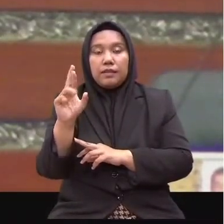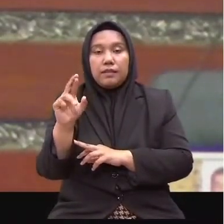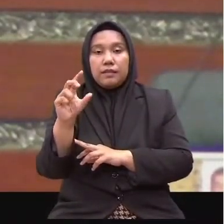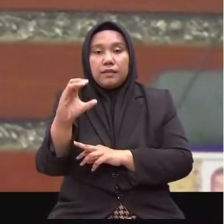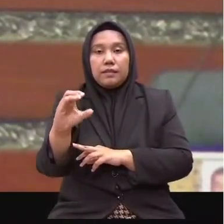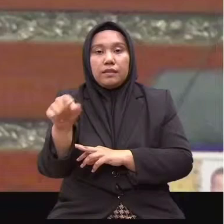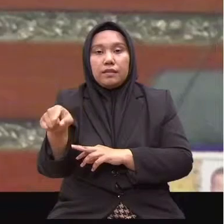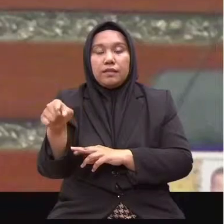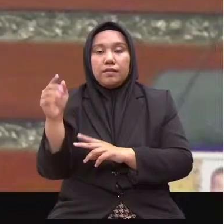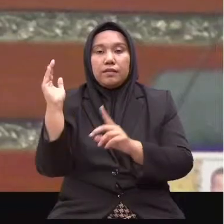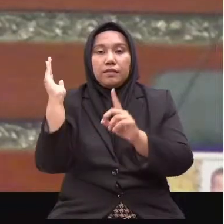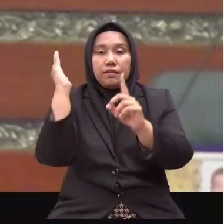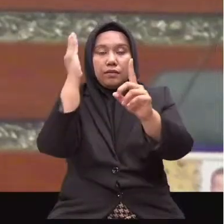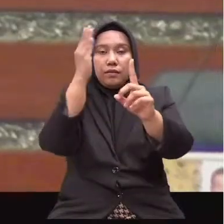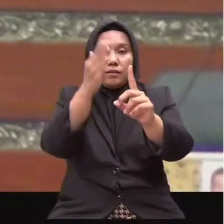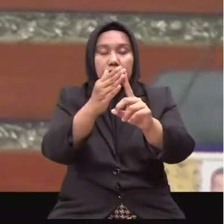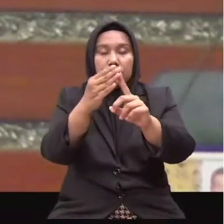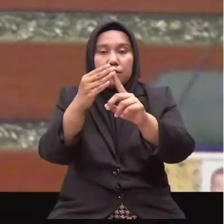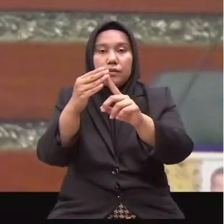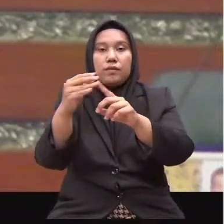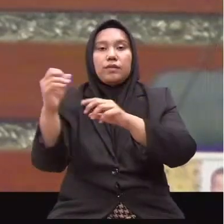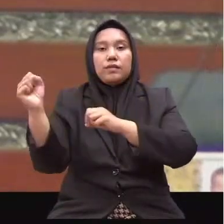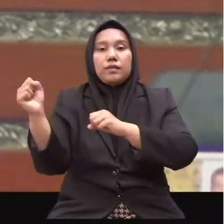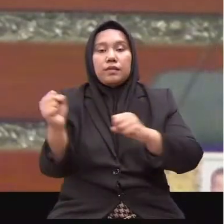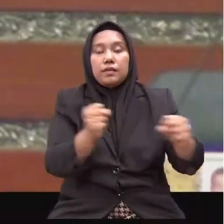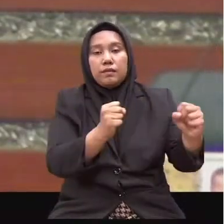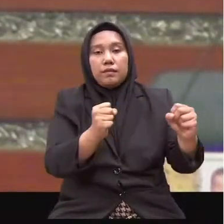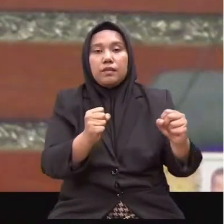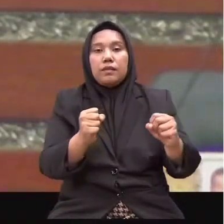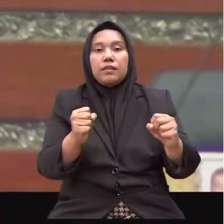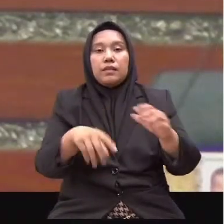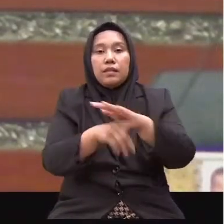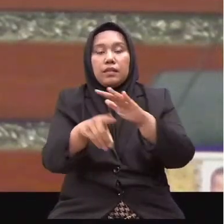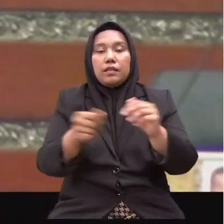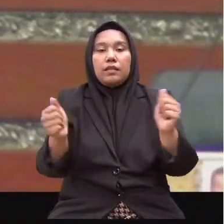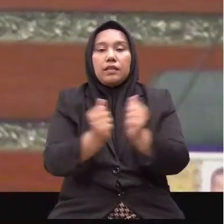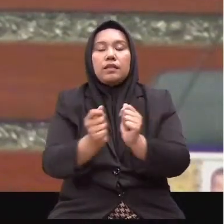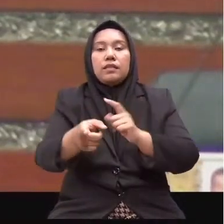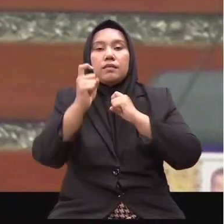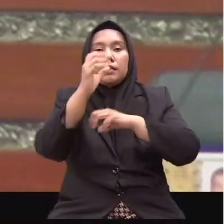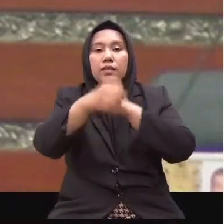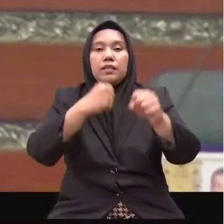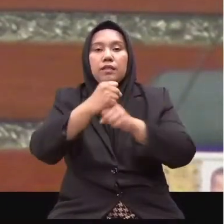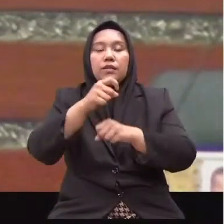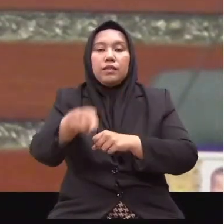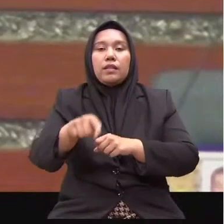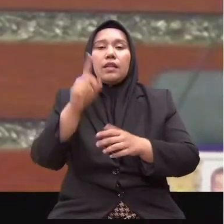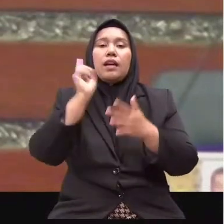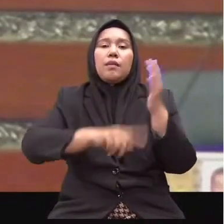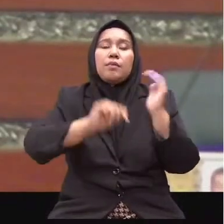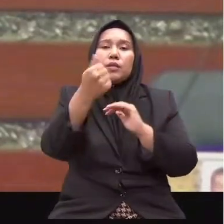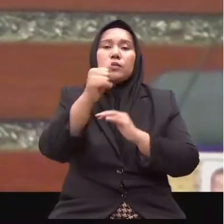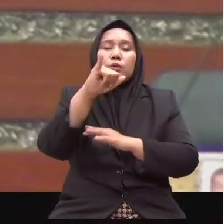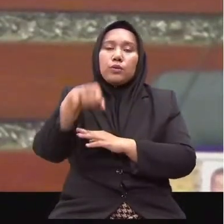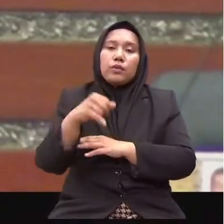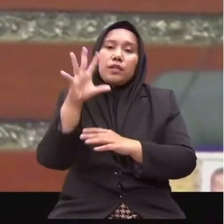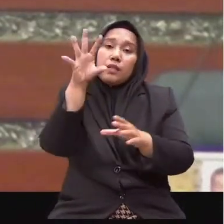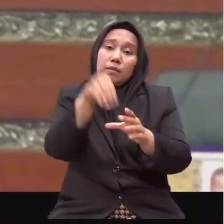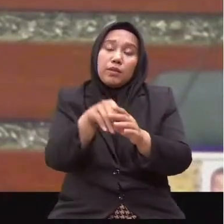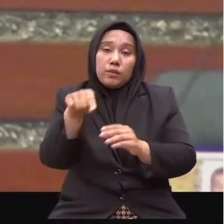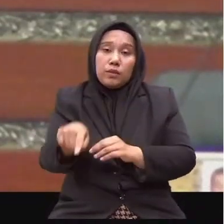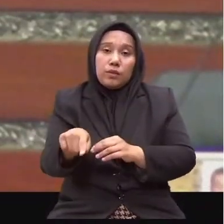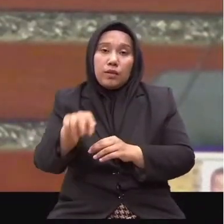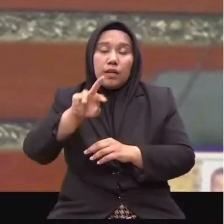yang lebih sistematik Dasar dengan segera pada tahun ini Jadi saya nanya apakah 10 juta itu termasuk dalam nih